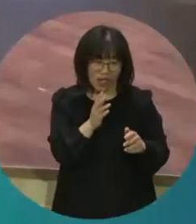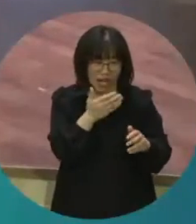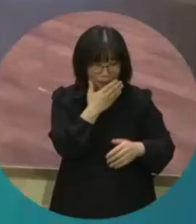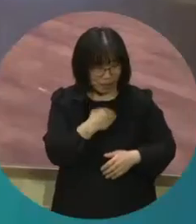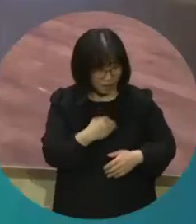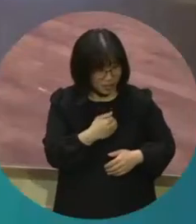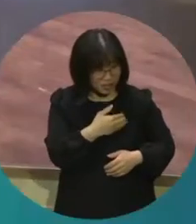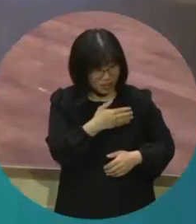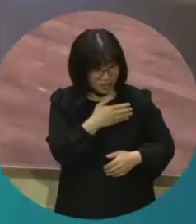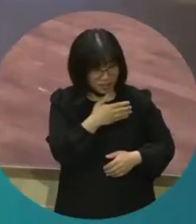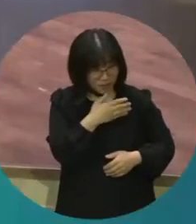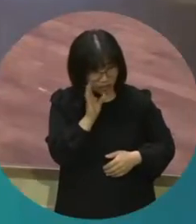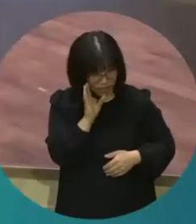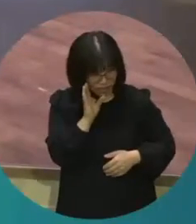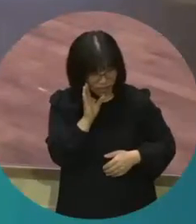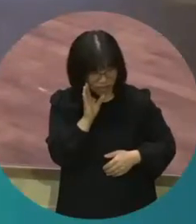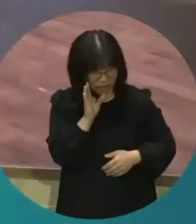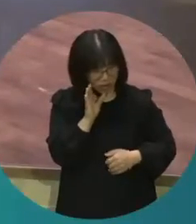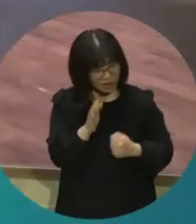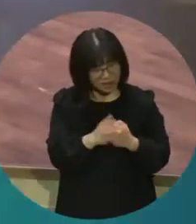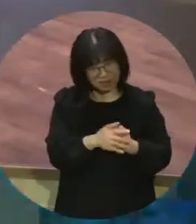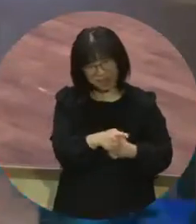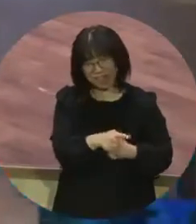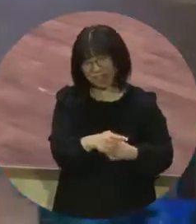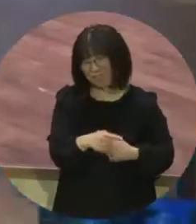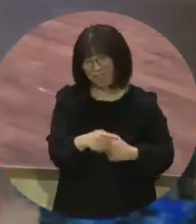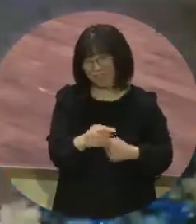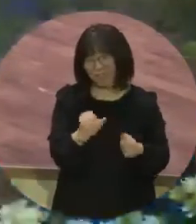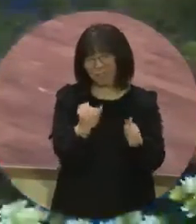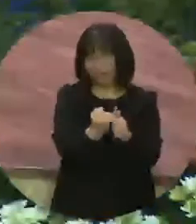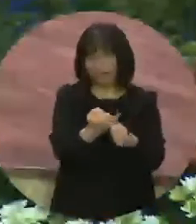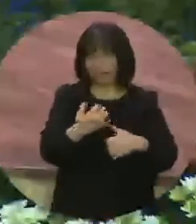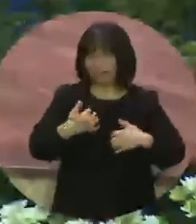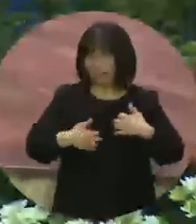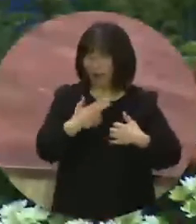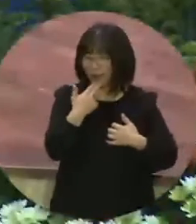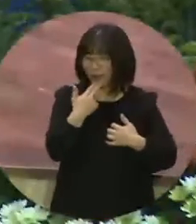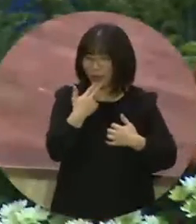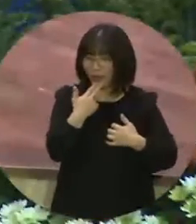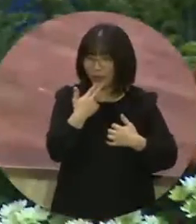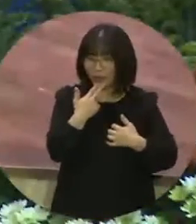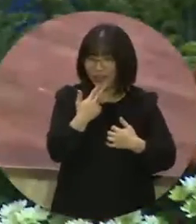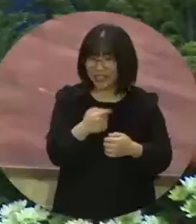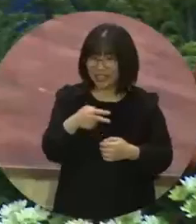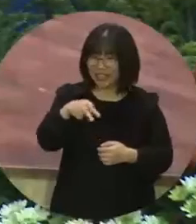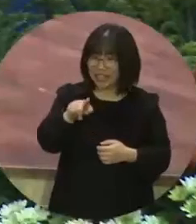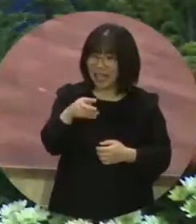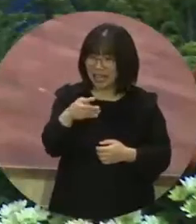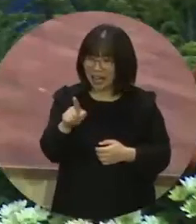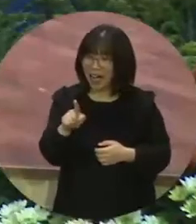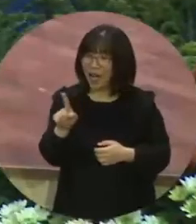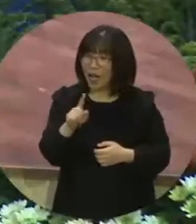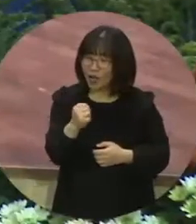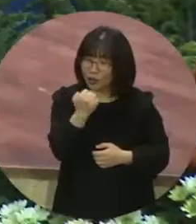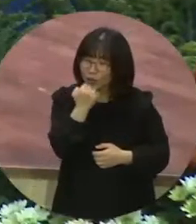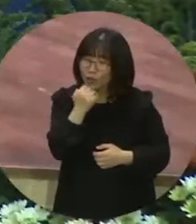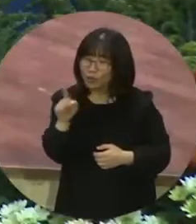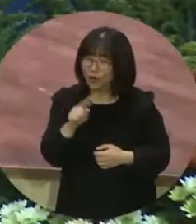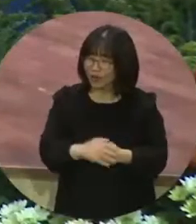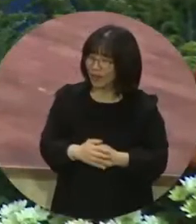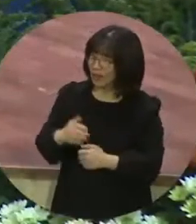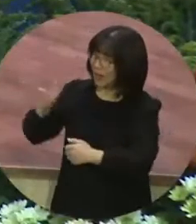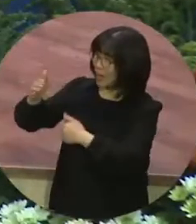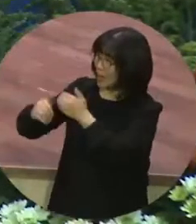무슨 즐거움이 있으리요. 여기서 나오는 사라의 웃음이 뭐냐? 어떤 웃음이냐? 한마디로